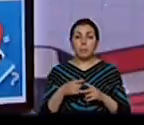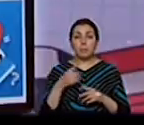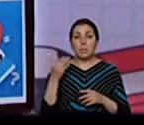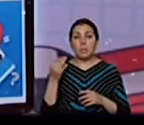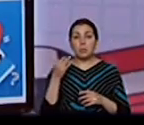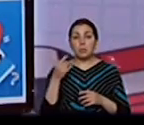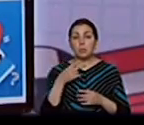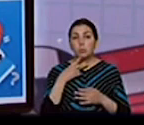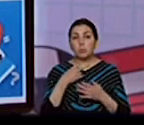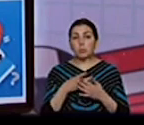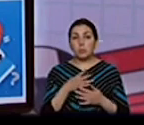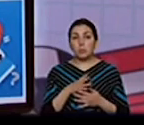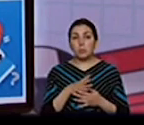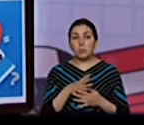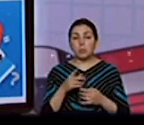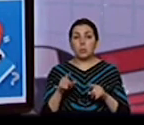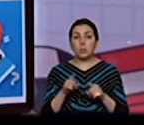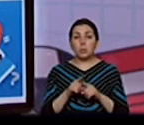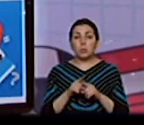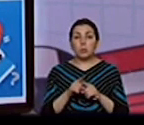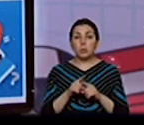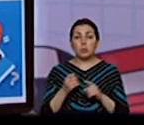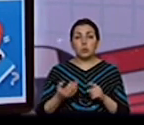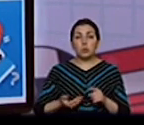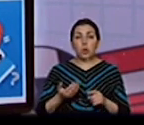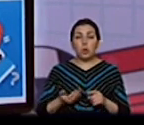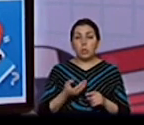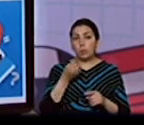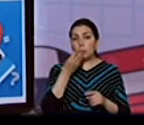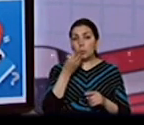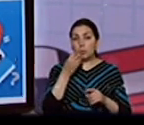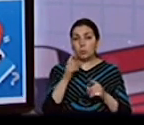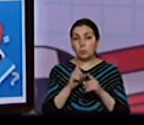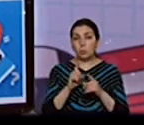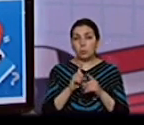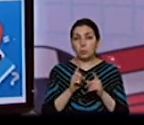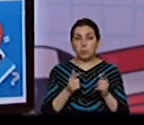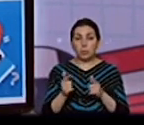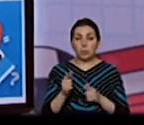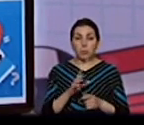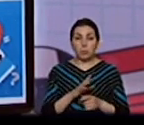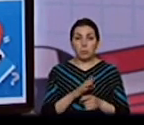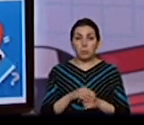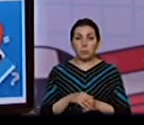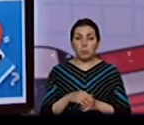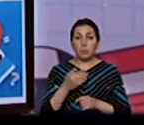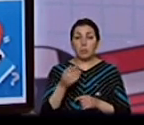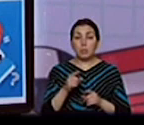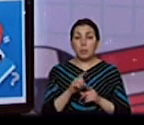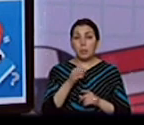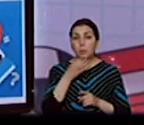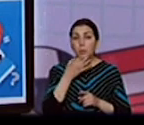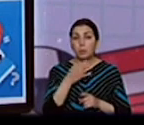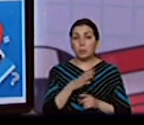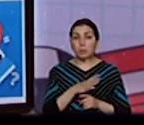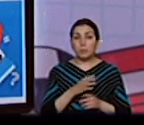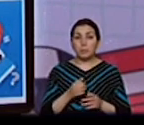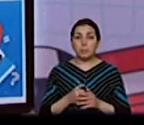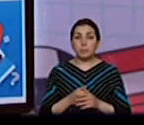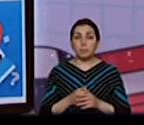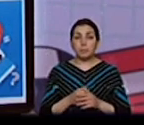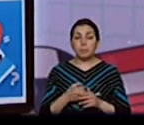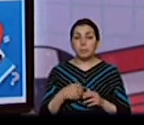turganingizdek, xuddi jonli gulga o'xshagan gullar hosil bo'ldi. Sizlarga ham yoqdimi bolajonlar? Menga ham juda